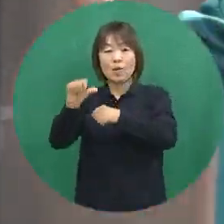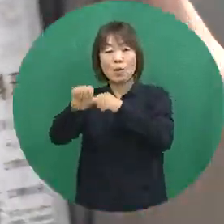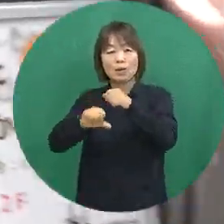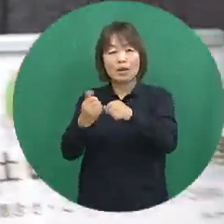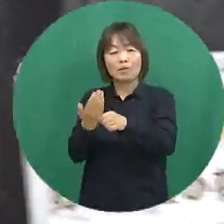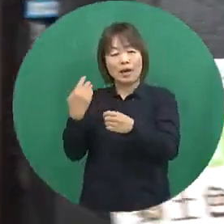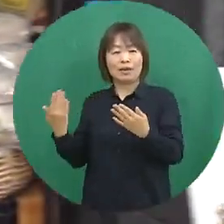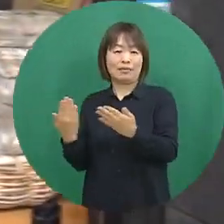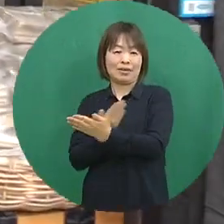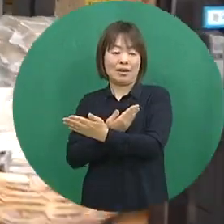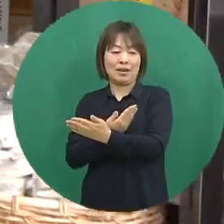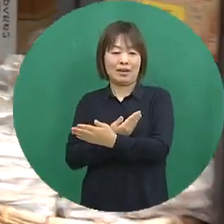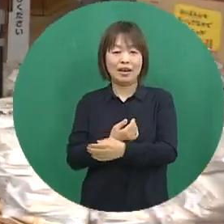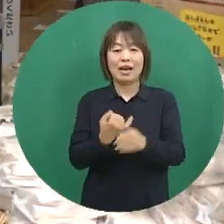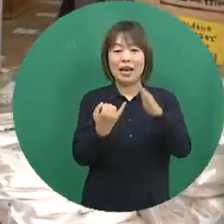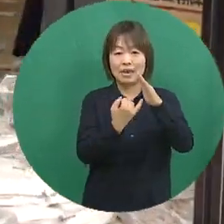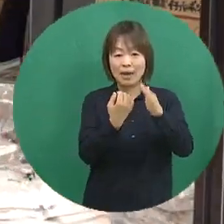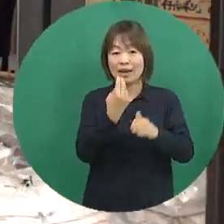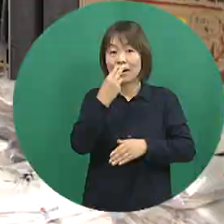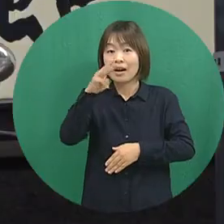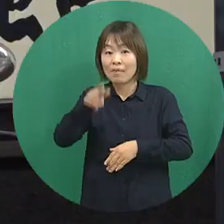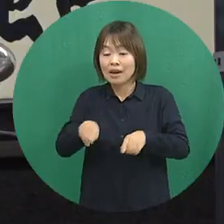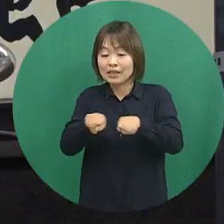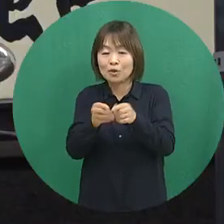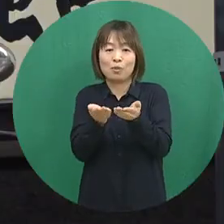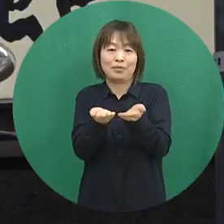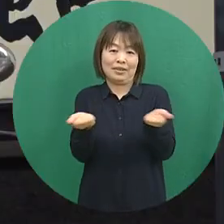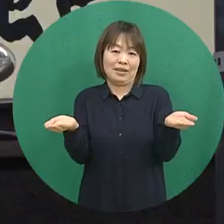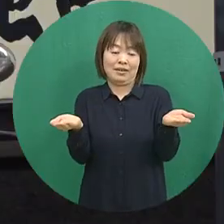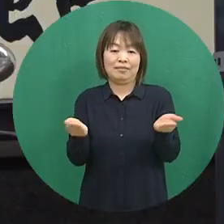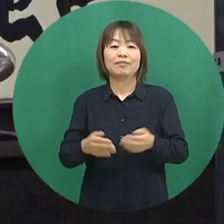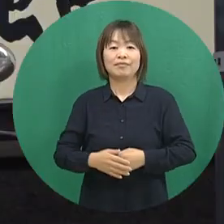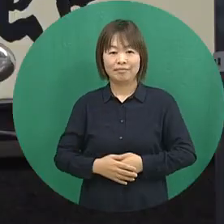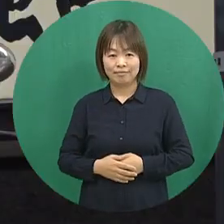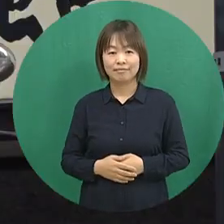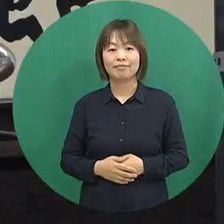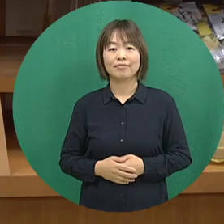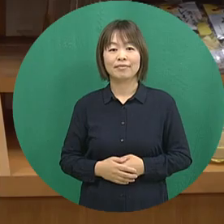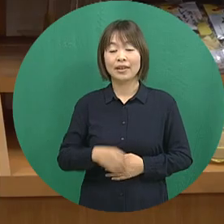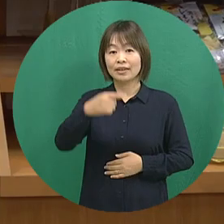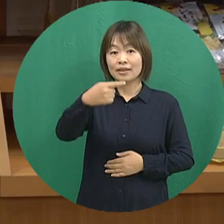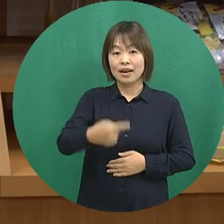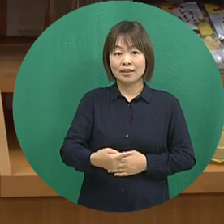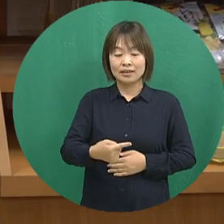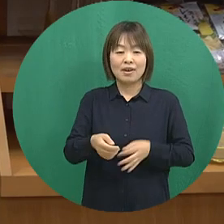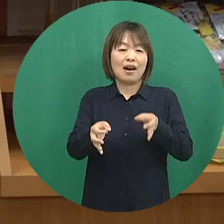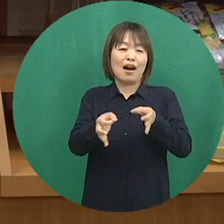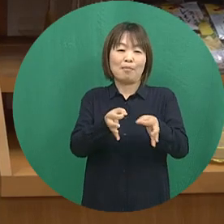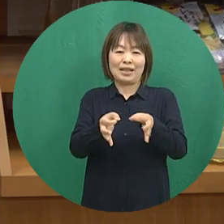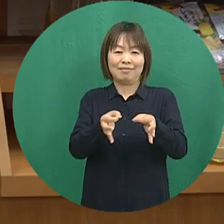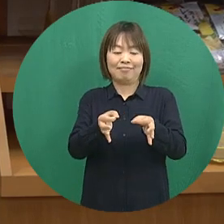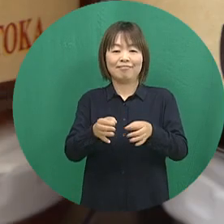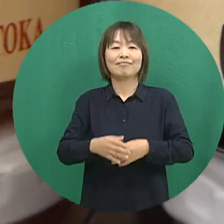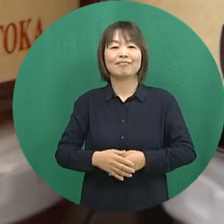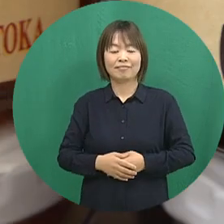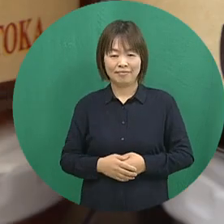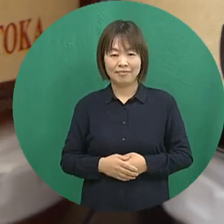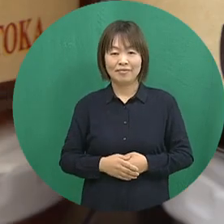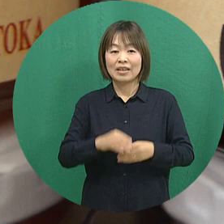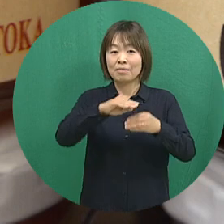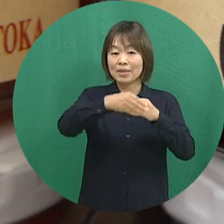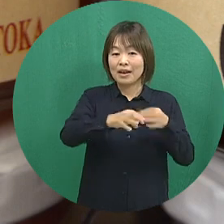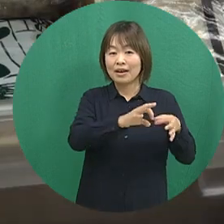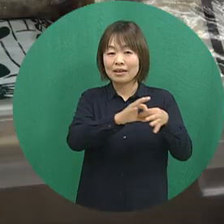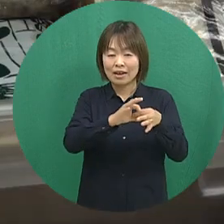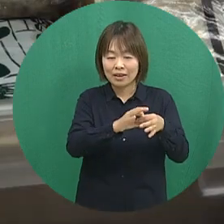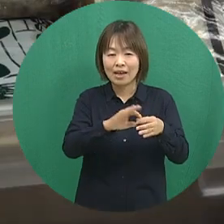アルした愛媛県と香川県のアンテナショップ瀬戸内春菜館です。 1階の特産品ショップでは柑橘の